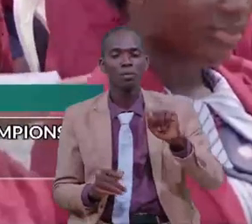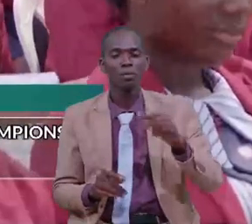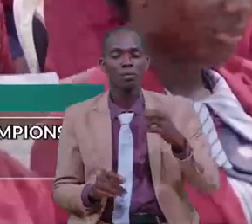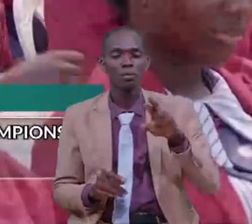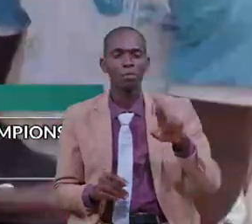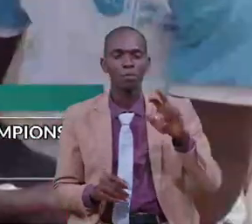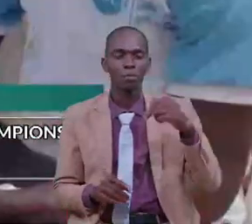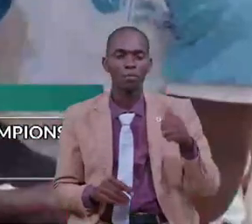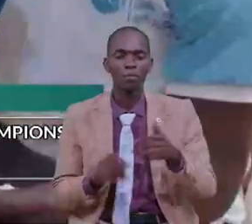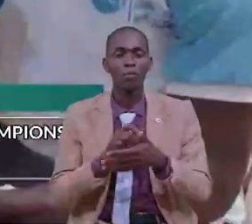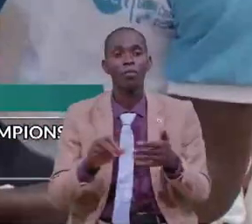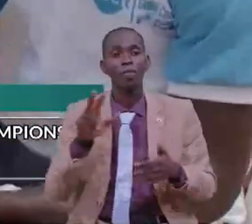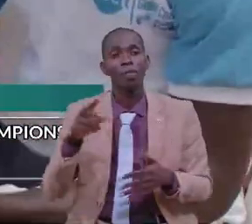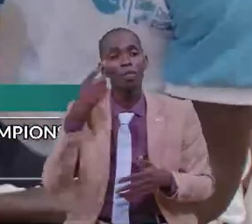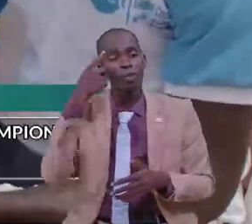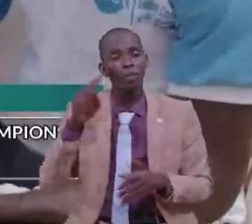10:3. Esther